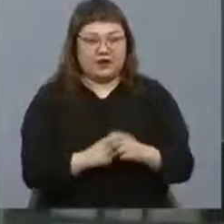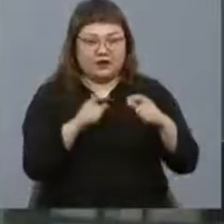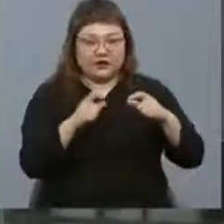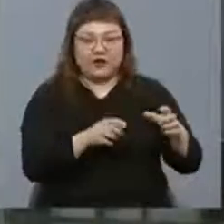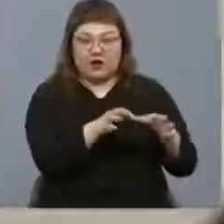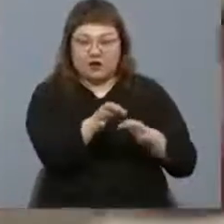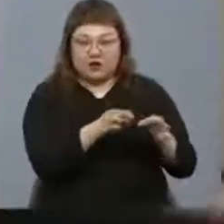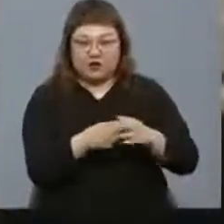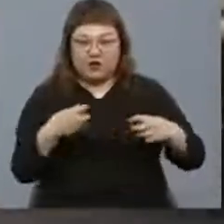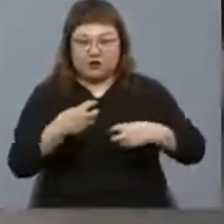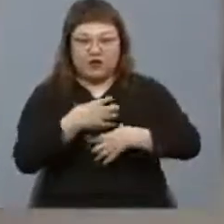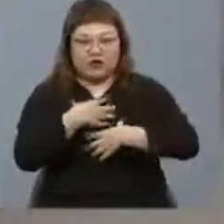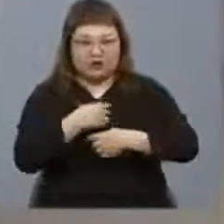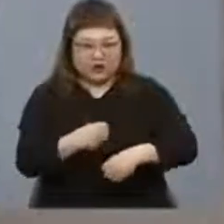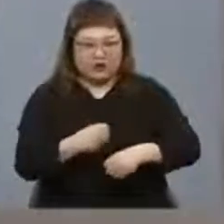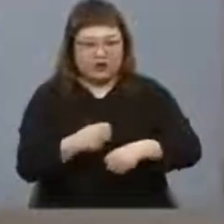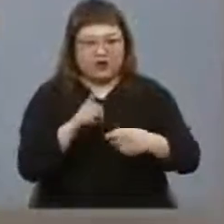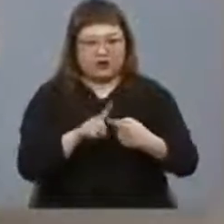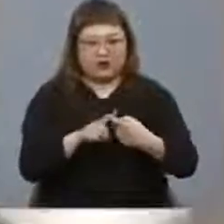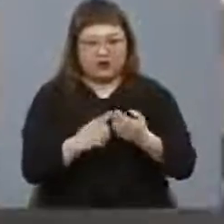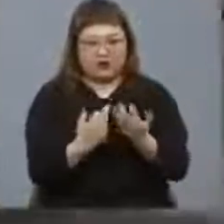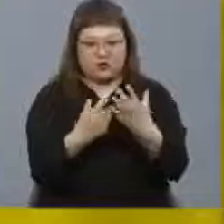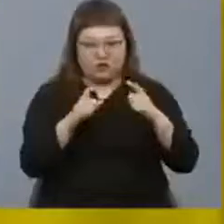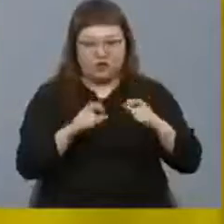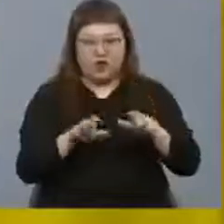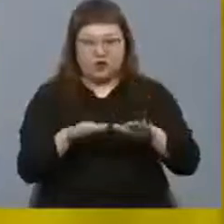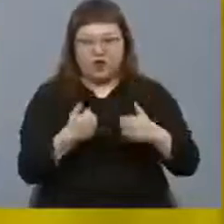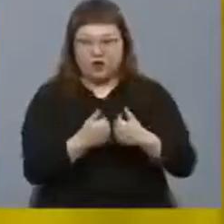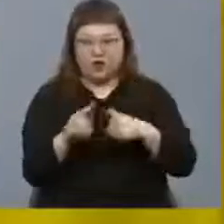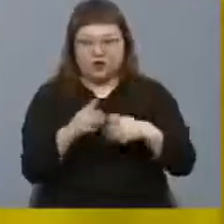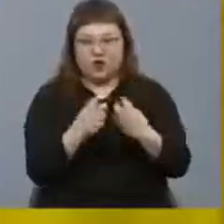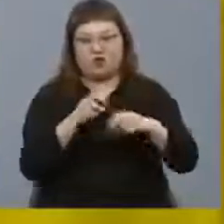지역경제와 교통안전이라는 가치를 두고 제주도가 이번 갈등을